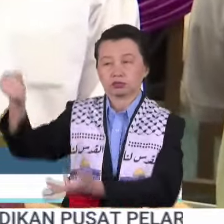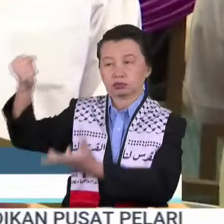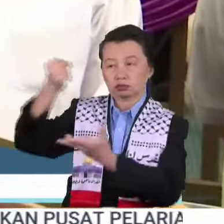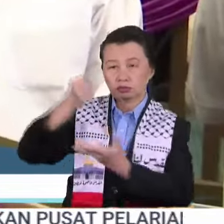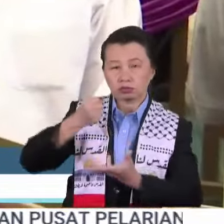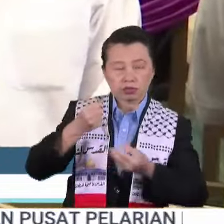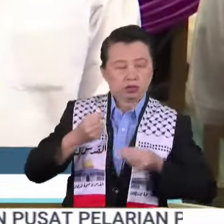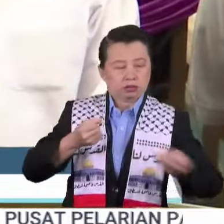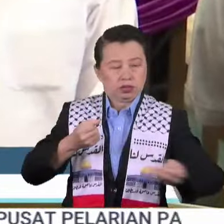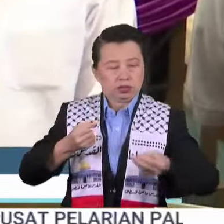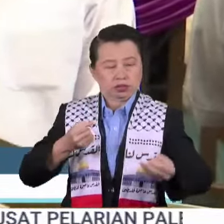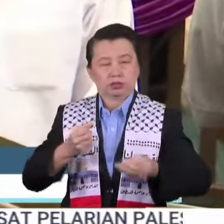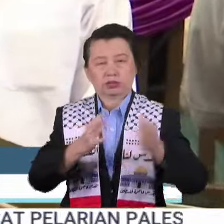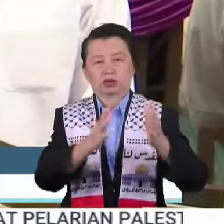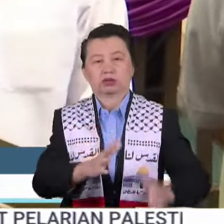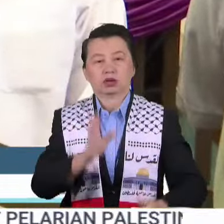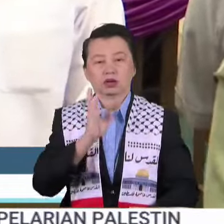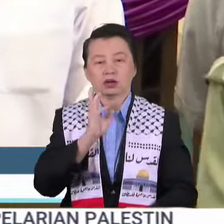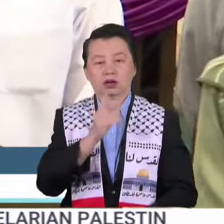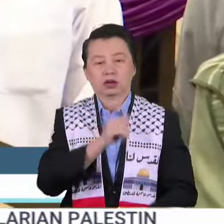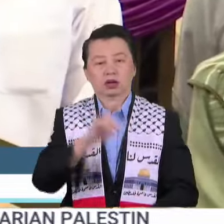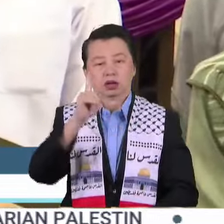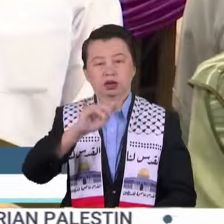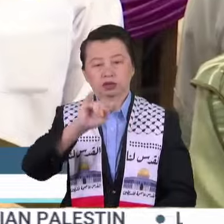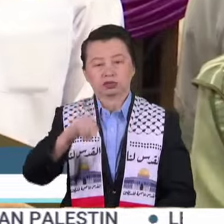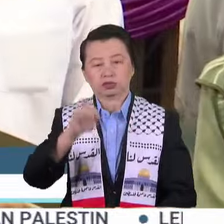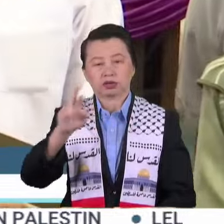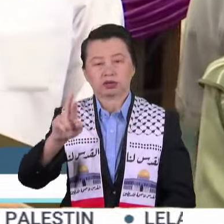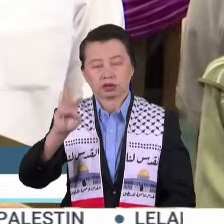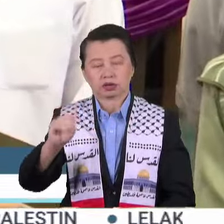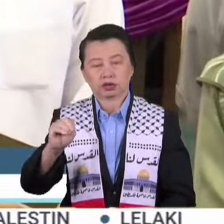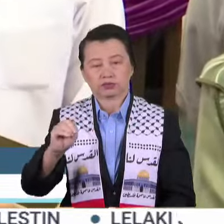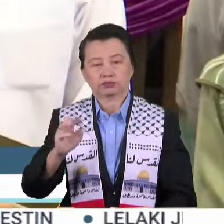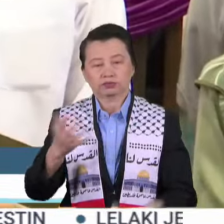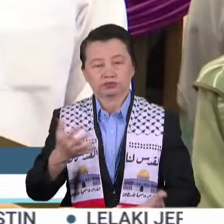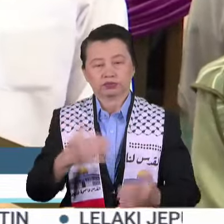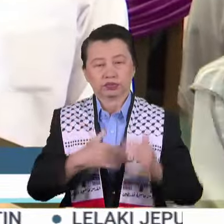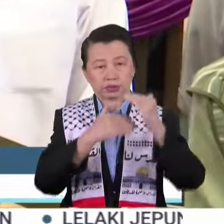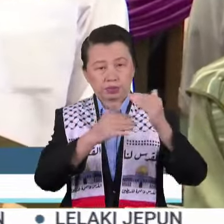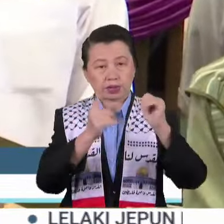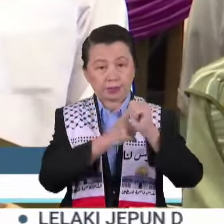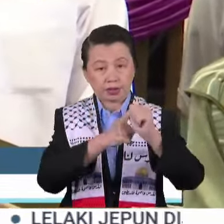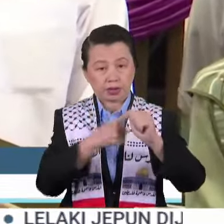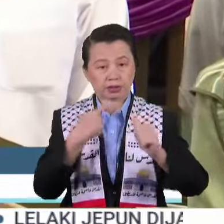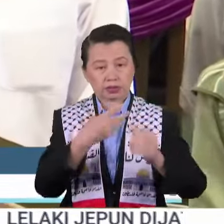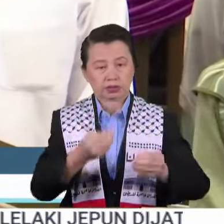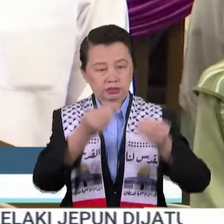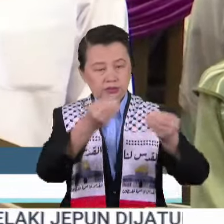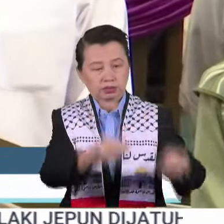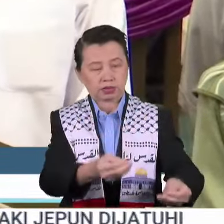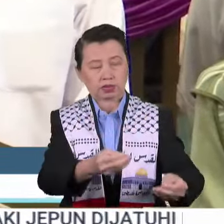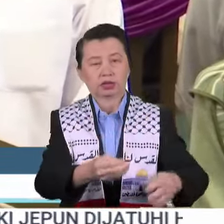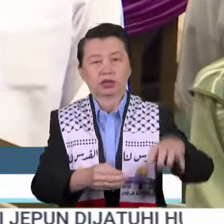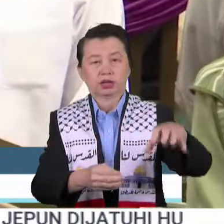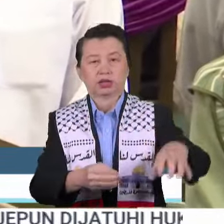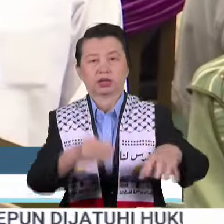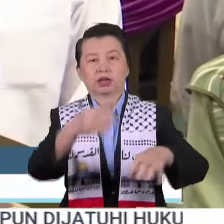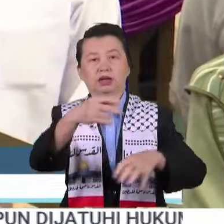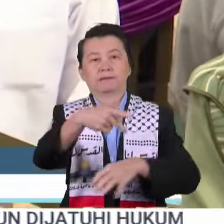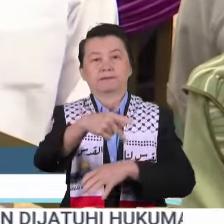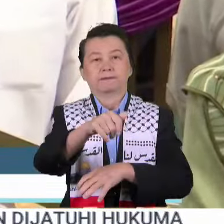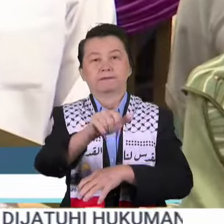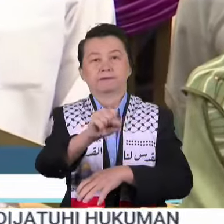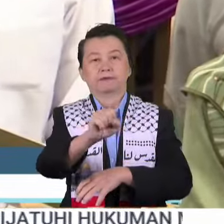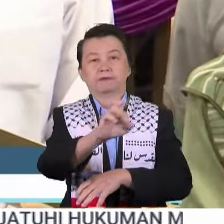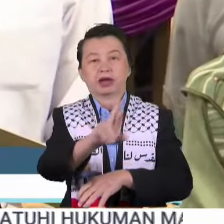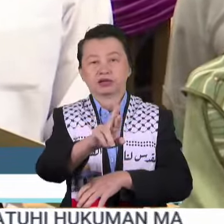kepada mangsa-mangsa banjir sebanyak RM1 juta. Jadi ini peringkat pertama kita bagi di Jajahan Pasir Mas, kerana Jajahan Pasir